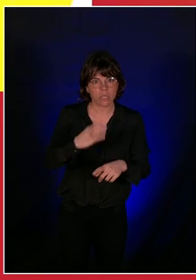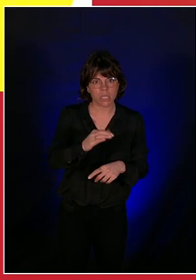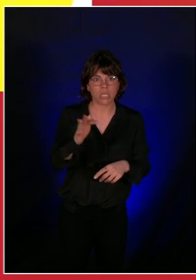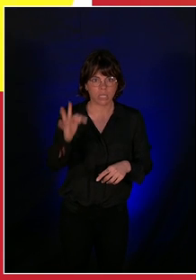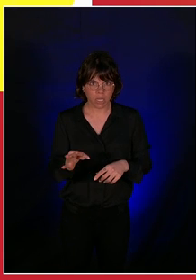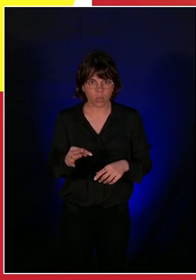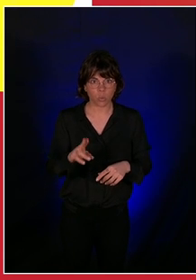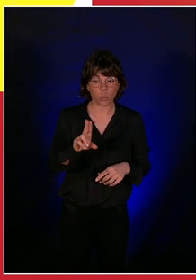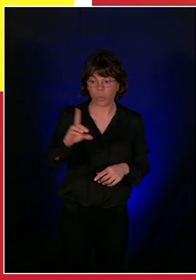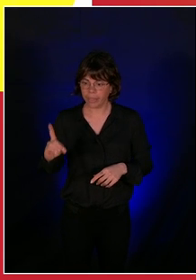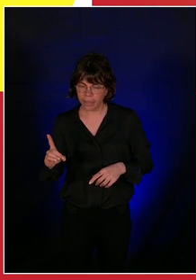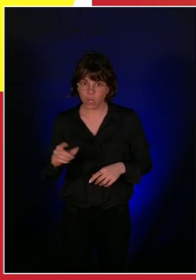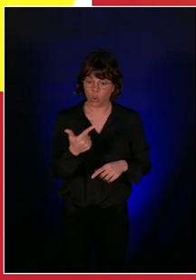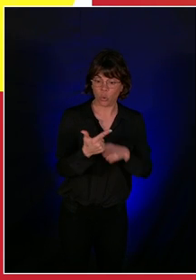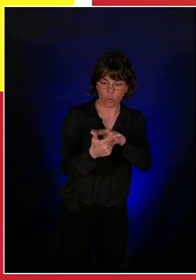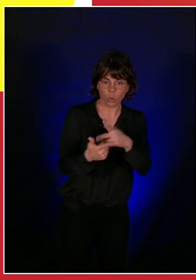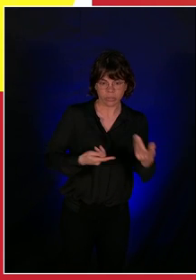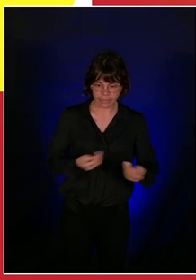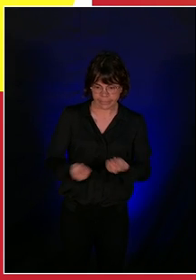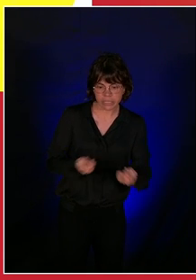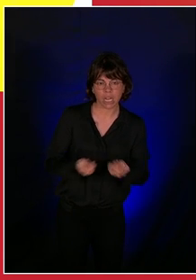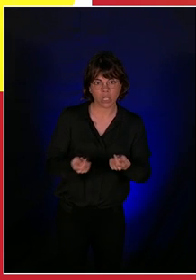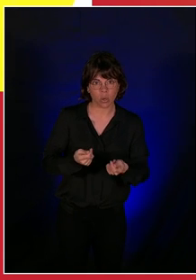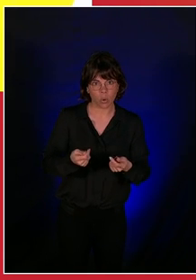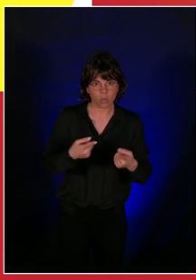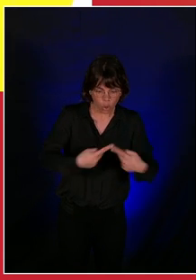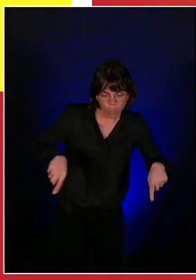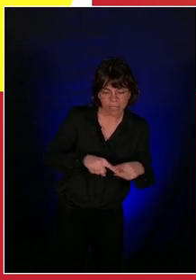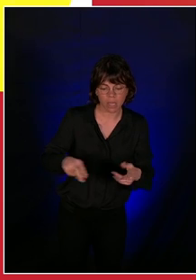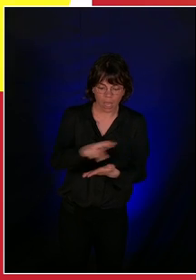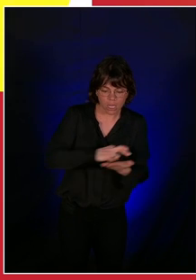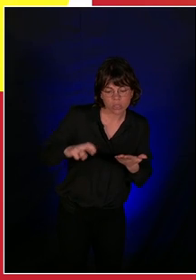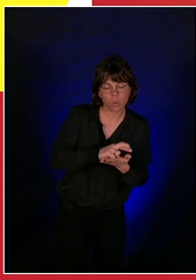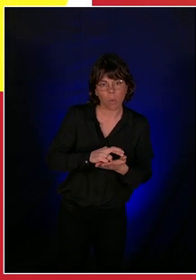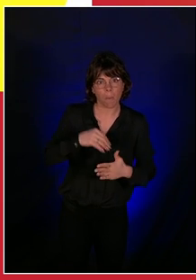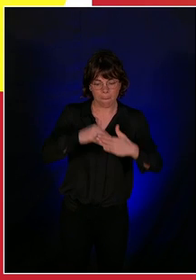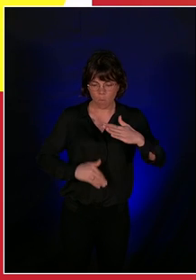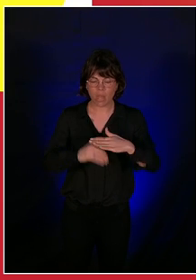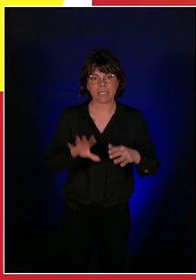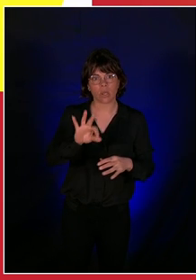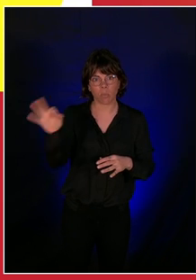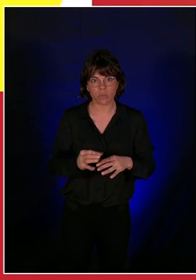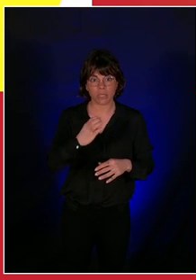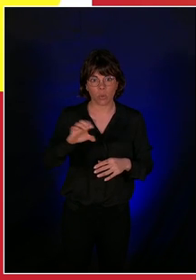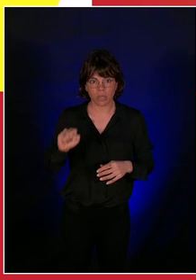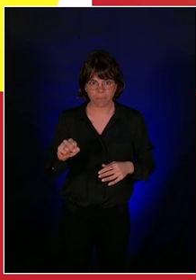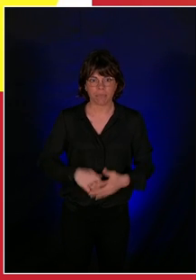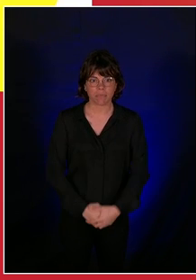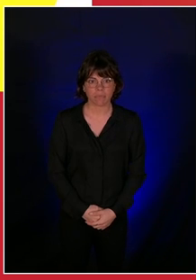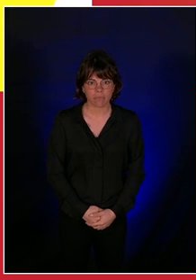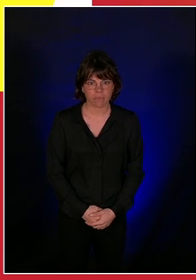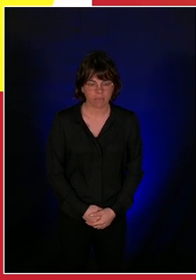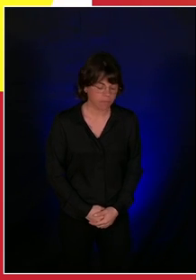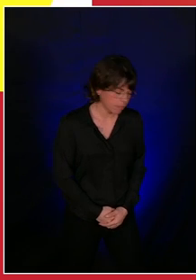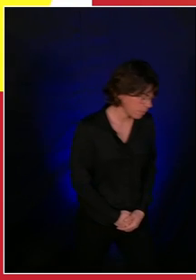grosse UD deux sont des dirigeants de comités régionaux ce qui représente moins de 50 % de la CEC pour